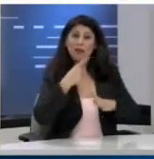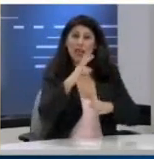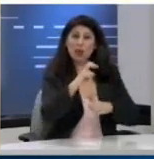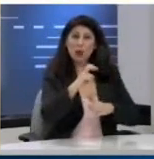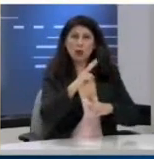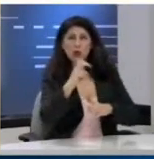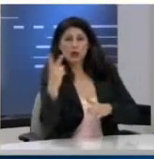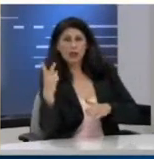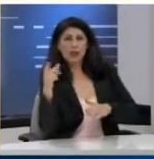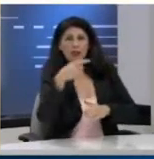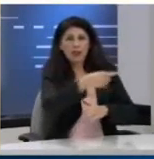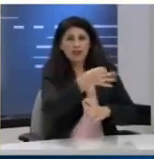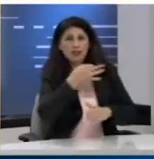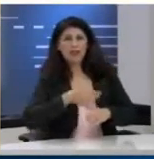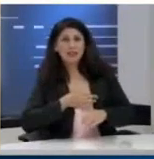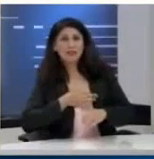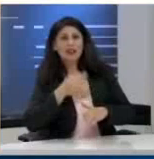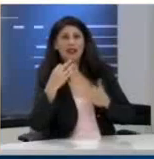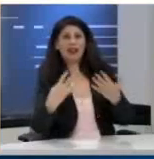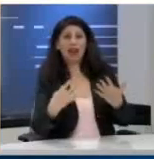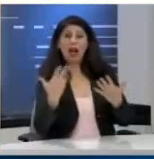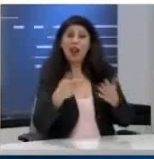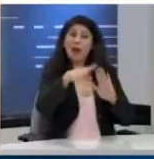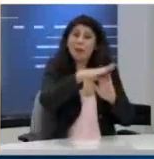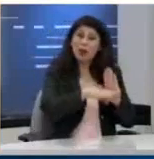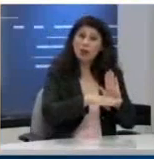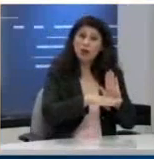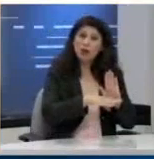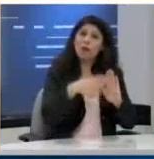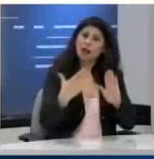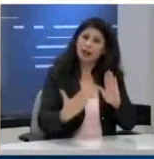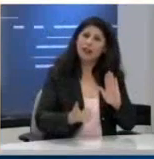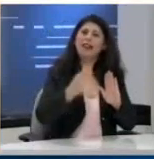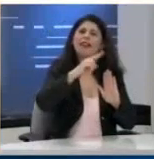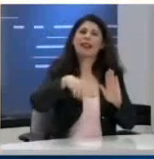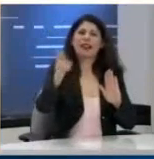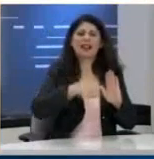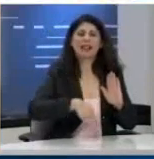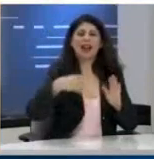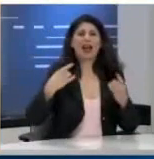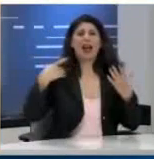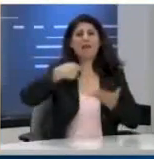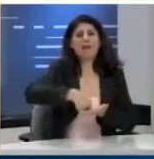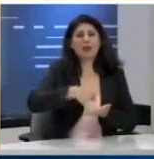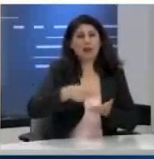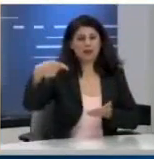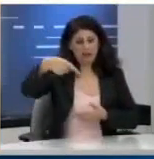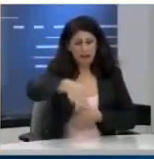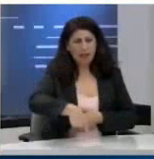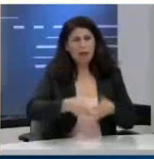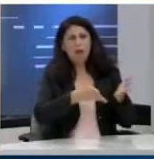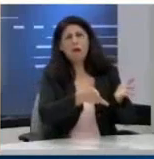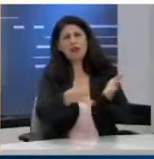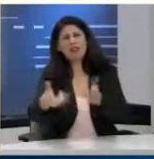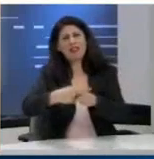2022, εσείς είπατε 9. Αλλά στο πρόγραμμά σας, στο σχέδιό σας, είναι η κατάργηση του αφορολογήτου. Και έρχεστε εδώ και κοροϊδεύετε τον ελληνικό